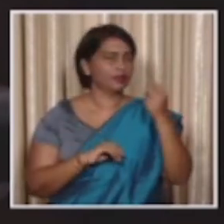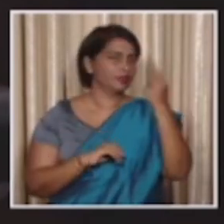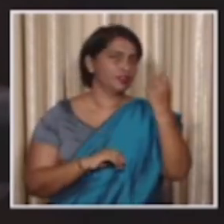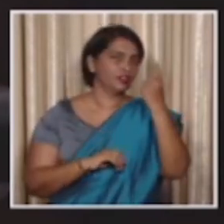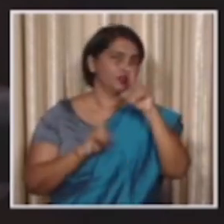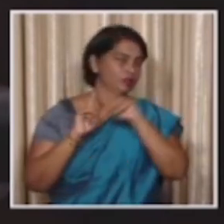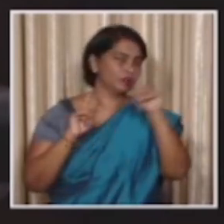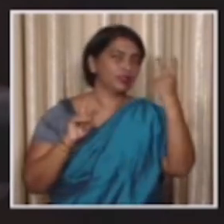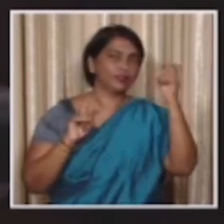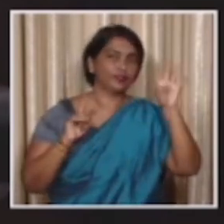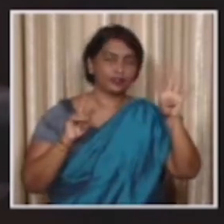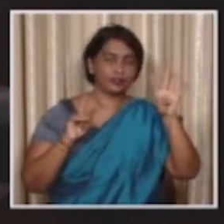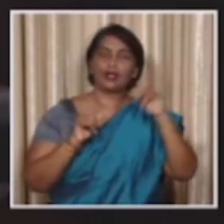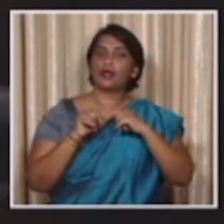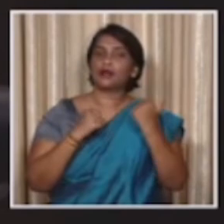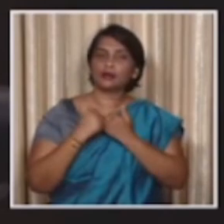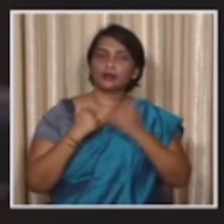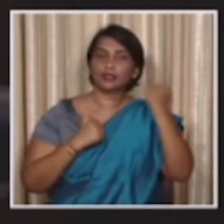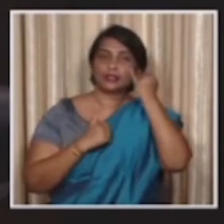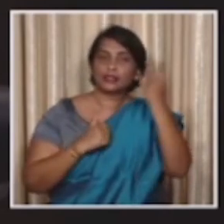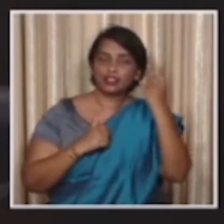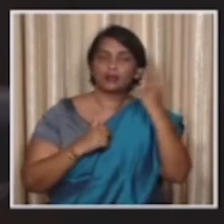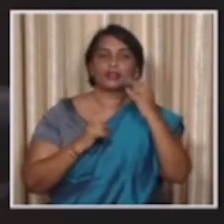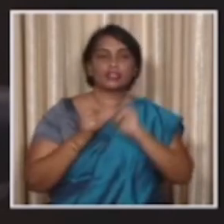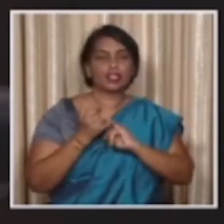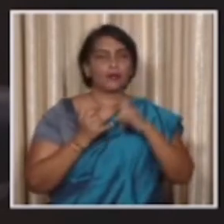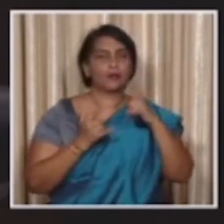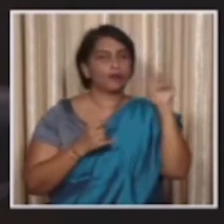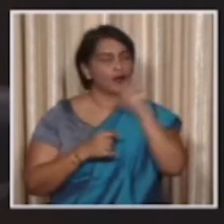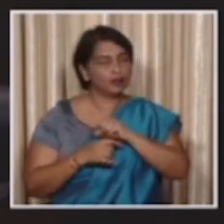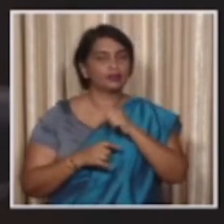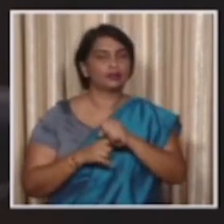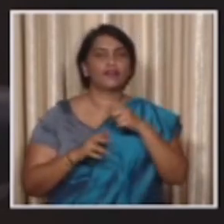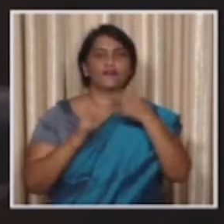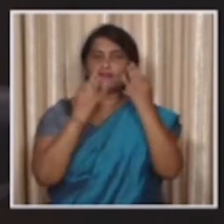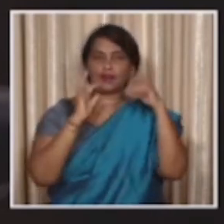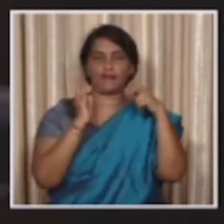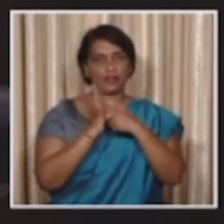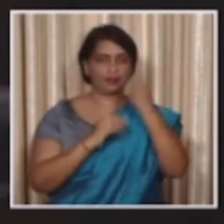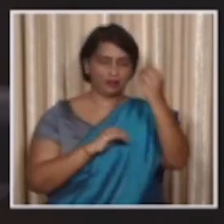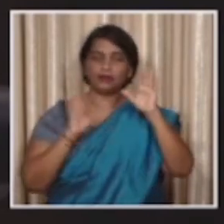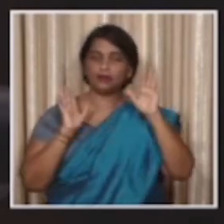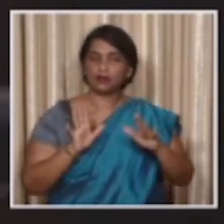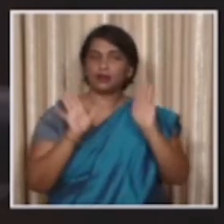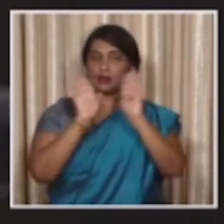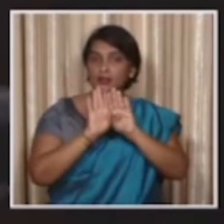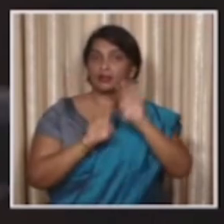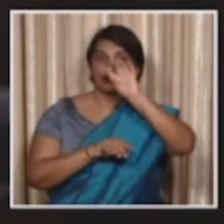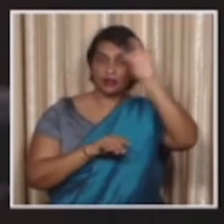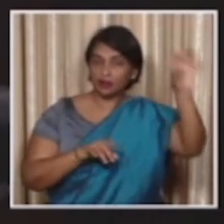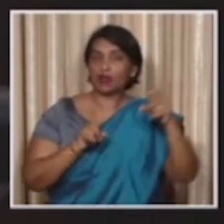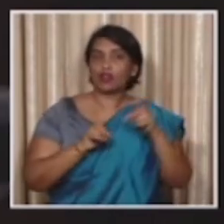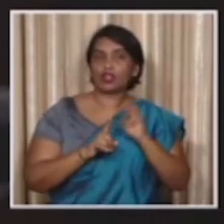2012 ඉඳන් 2024 අප්‍රේල් වෙනකම් අපි සිංගප්පූරුව, සීෂෙල්, මාලදිවයින්ට ෆ්‍රී වීසා දුන්නා. හැබැයි සාක් රටවල් වලට